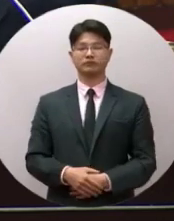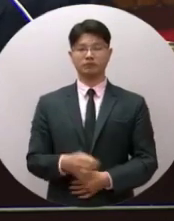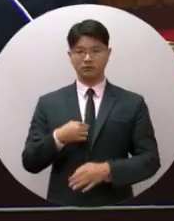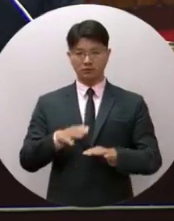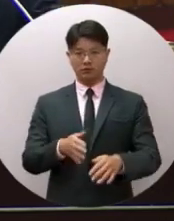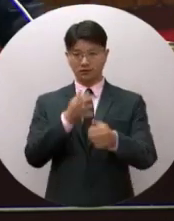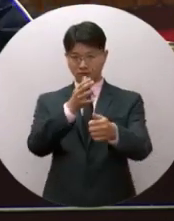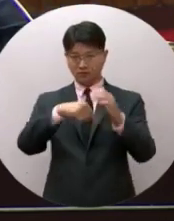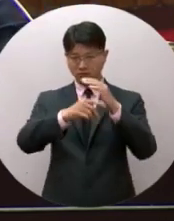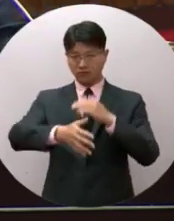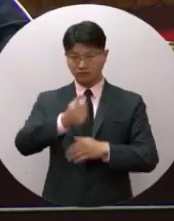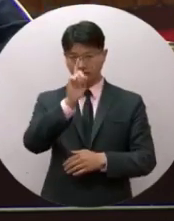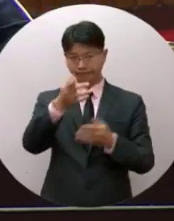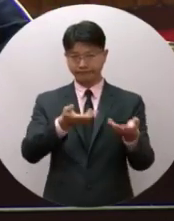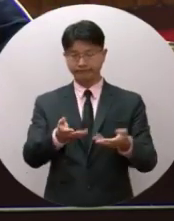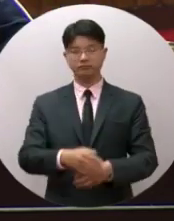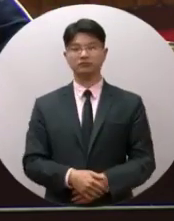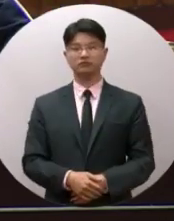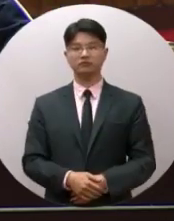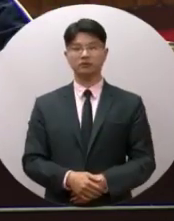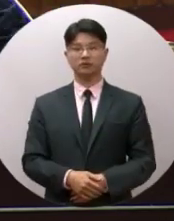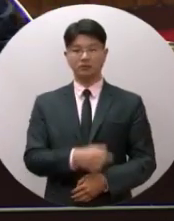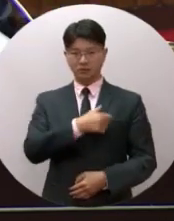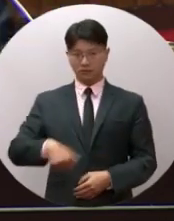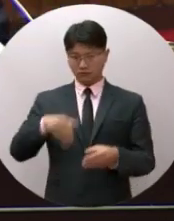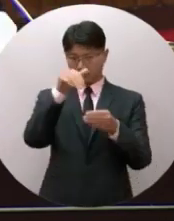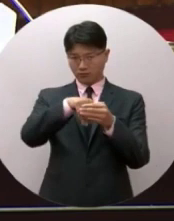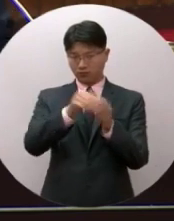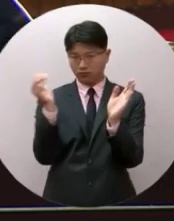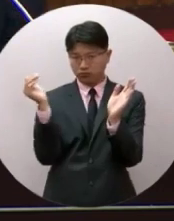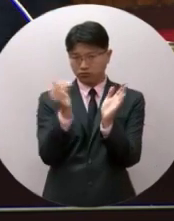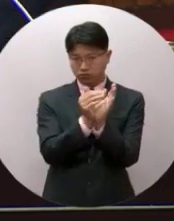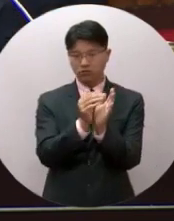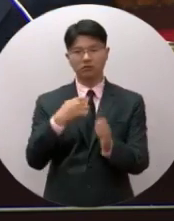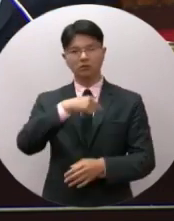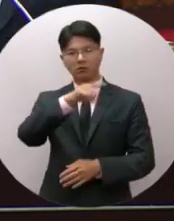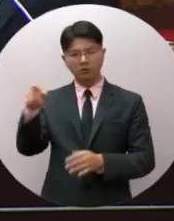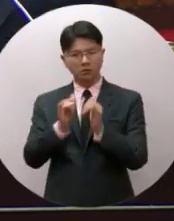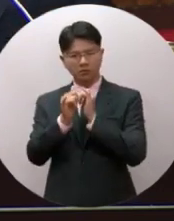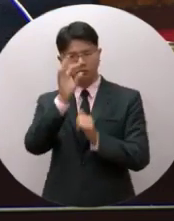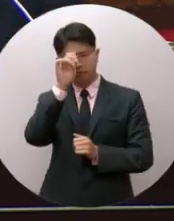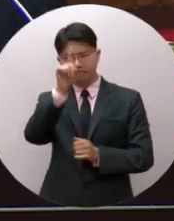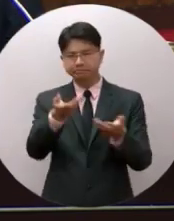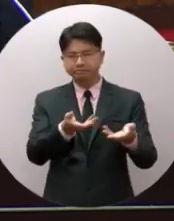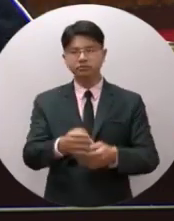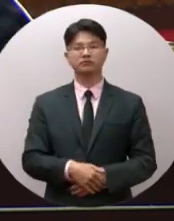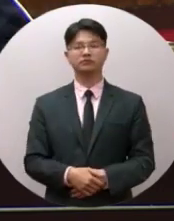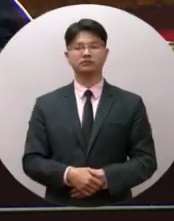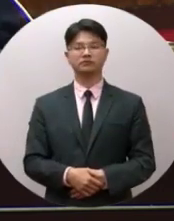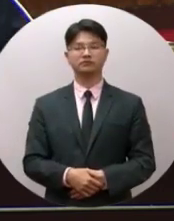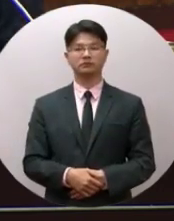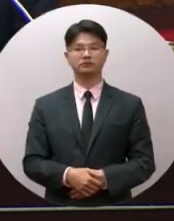请你来就跟你谈那个事情了。今天选举搞，大家都看你个东西啊。我们看